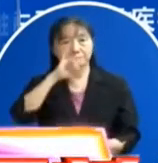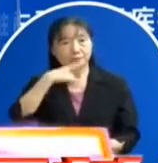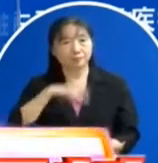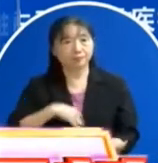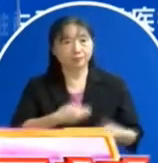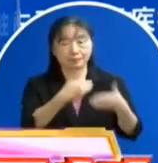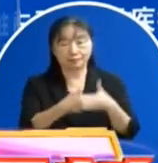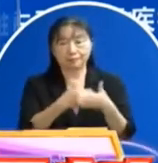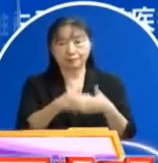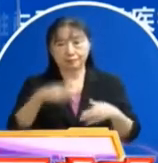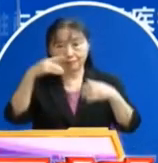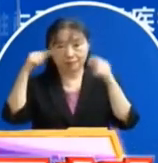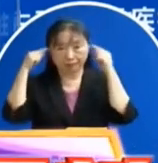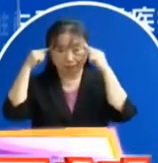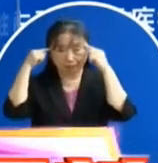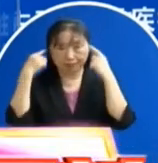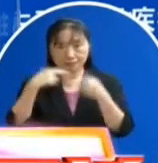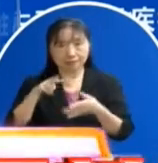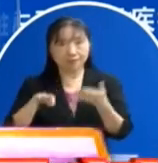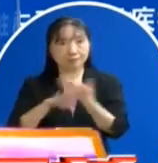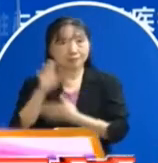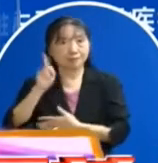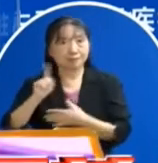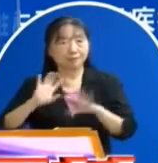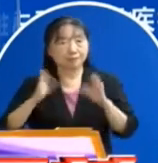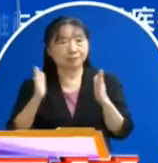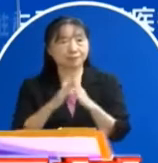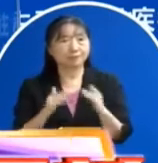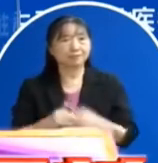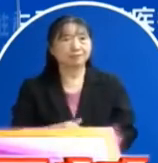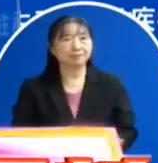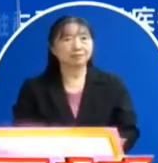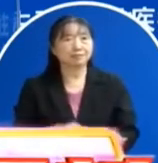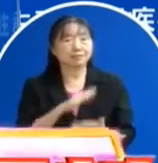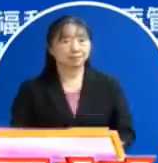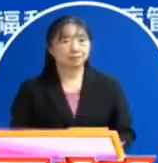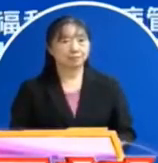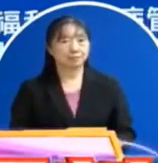国的境外移入个案，等于说台湾目前已经累计有3例 Omicron 的个案。